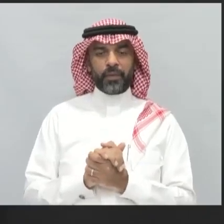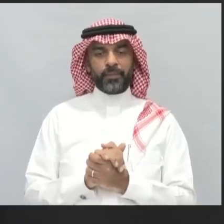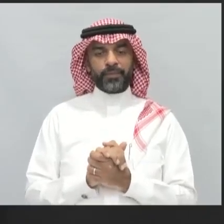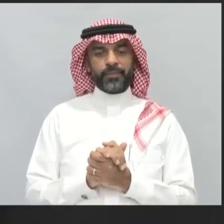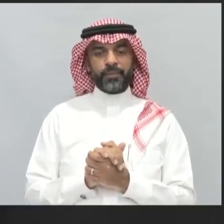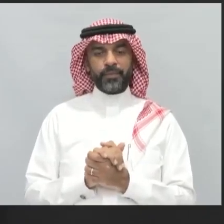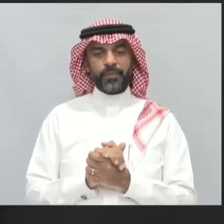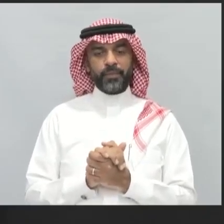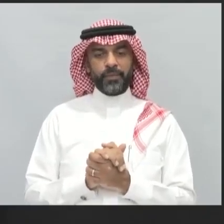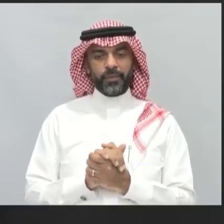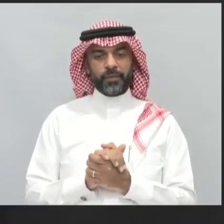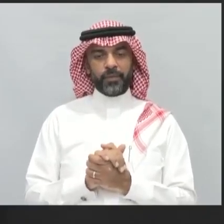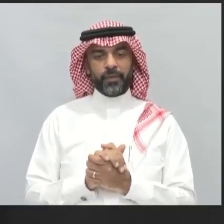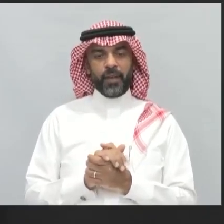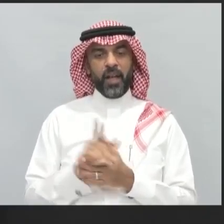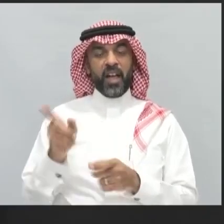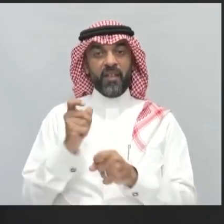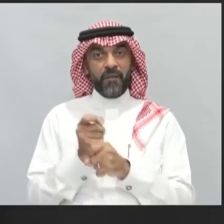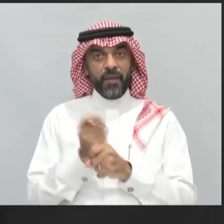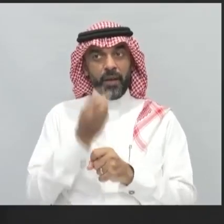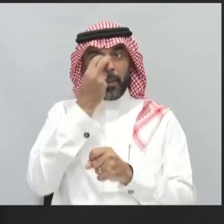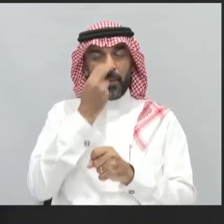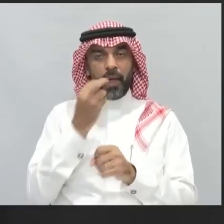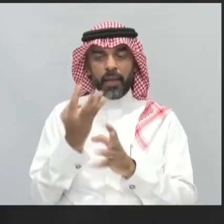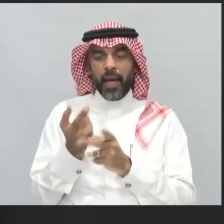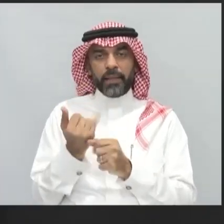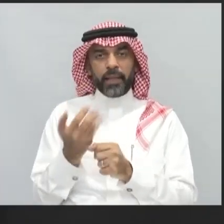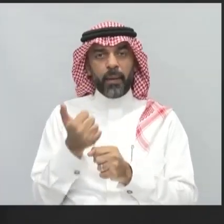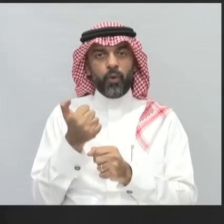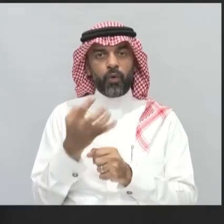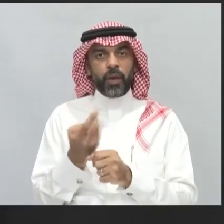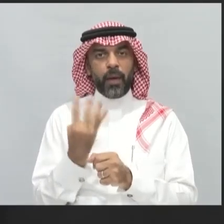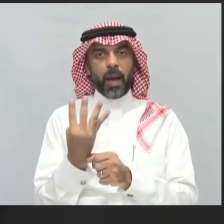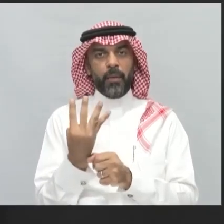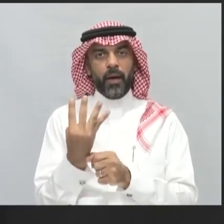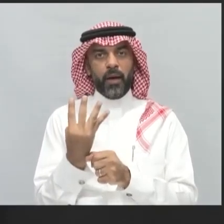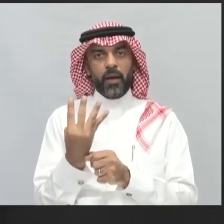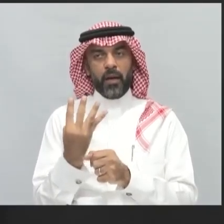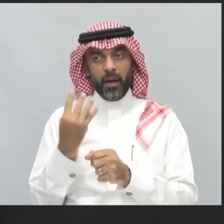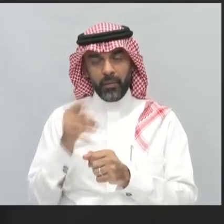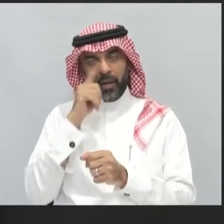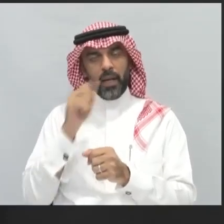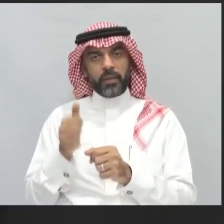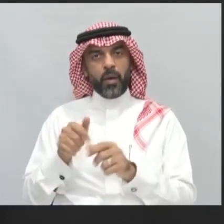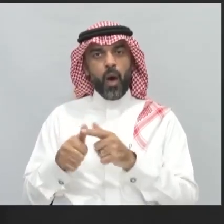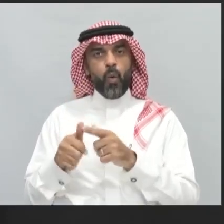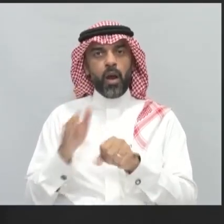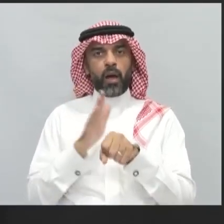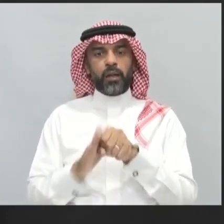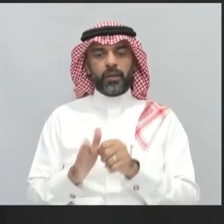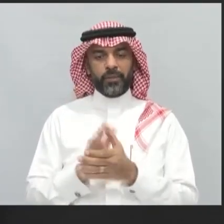والمضارع اكرم والامر اكرم كلها همزه قطع اقرا الكلمات الملونه بصوت